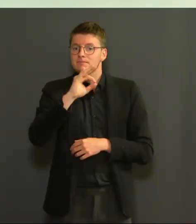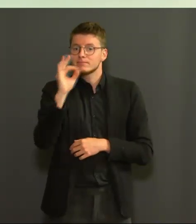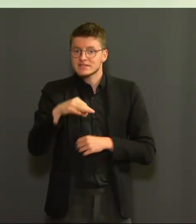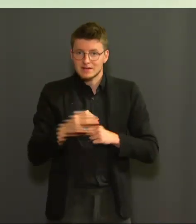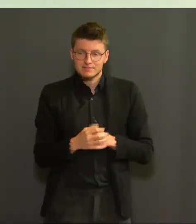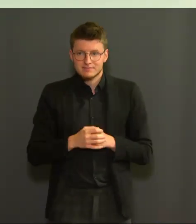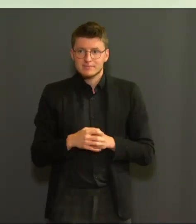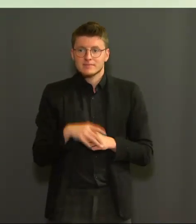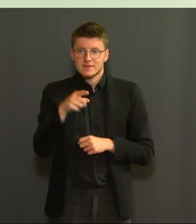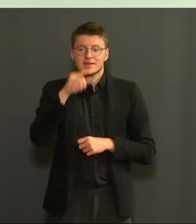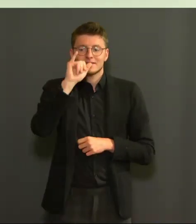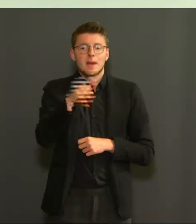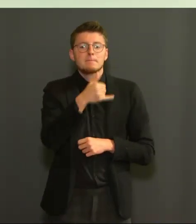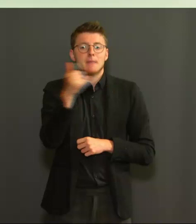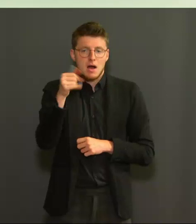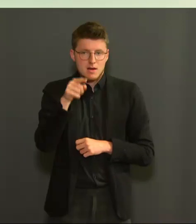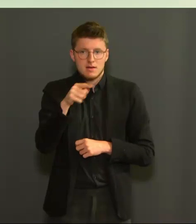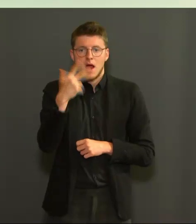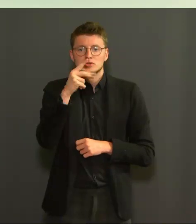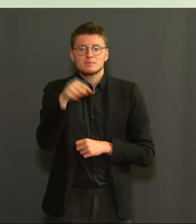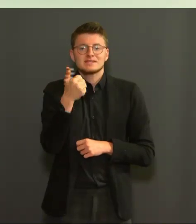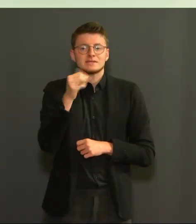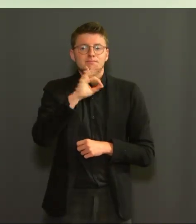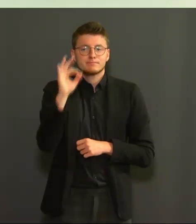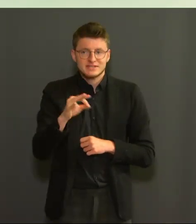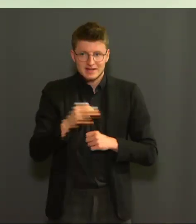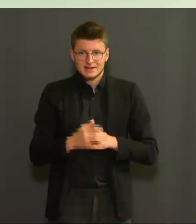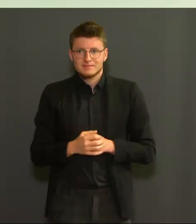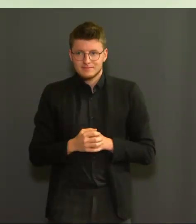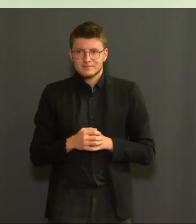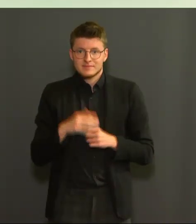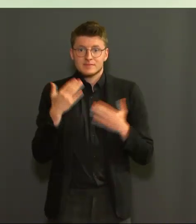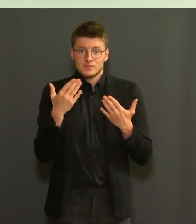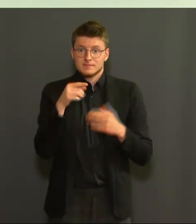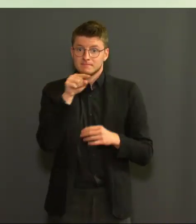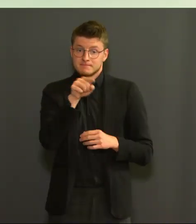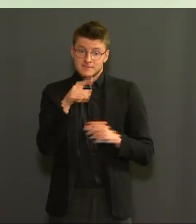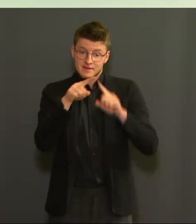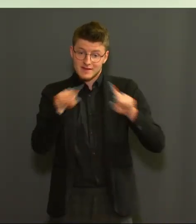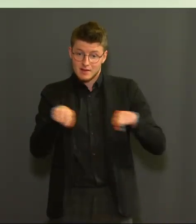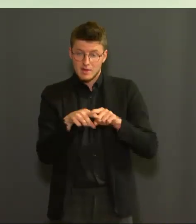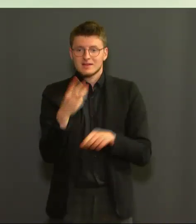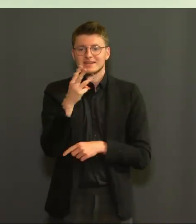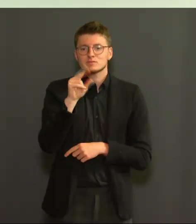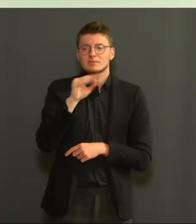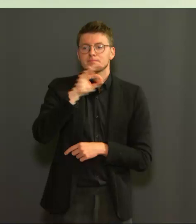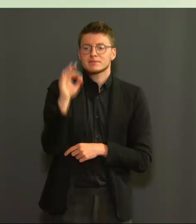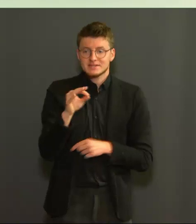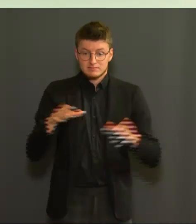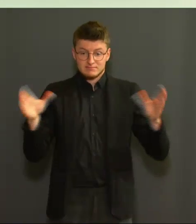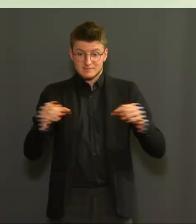delta-variant was verantwoordelijk voor 23% van de besmettingen, dus bijna een kwart van de besmettingen,